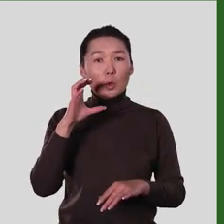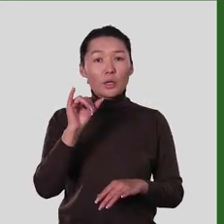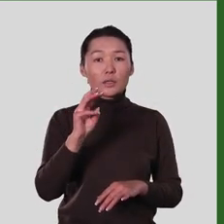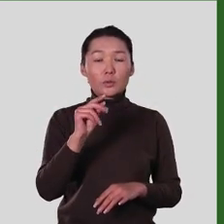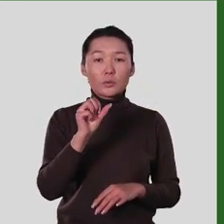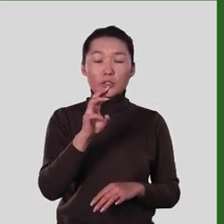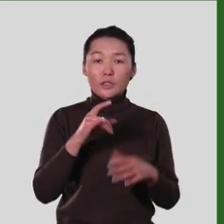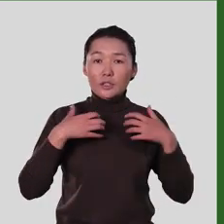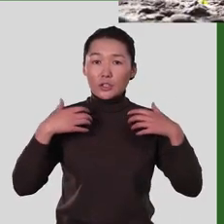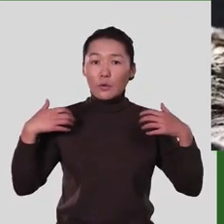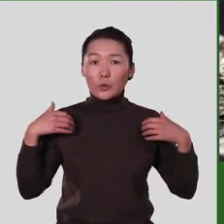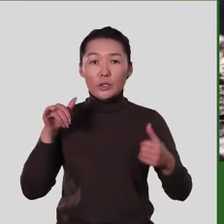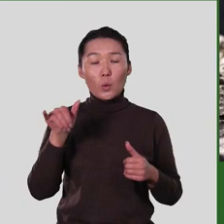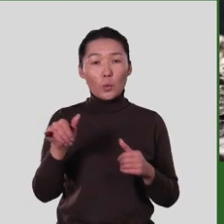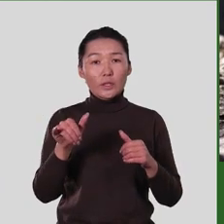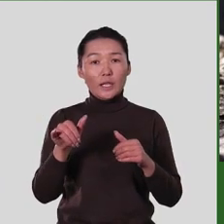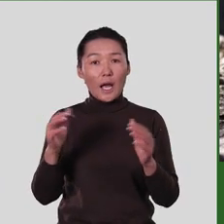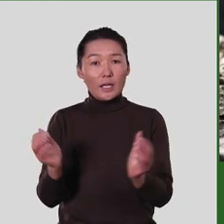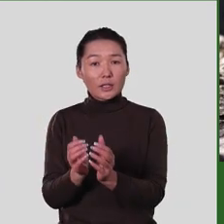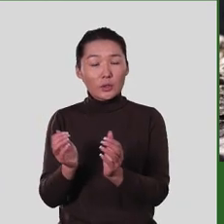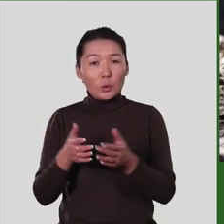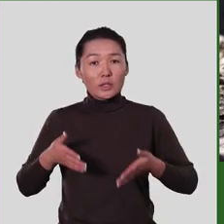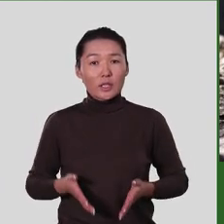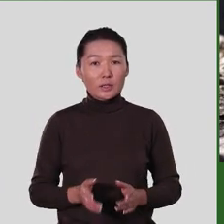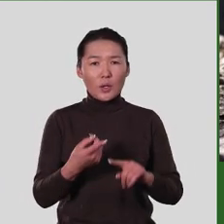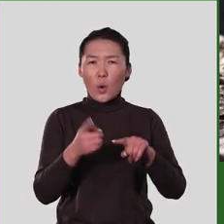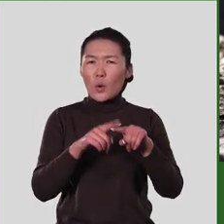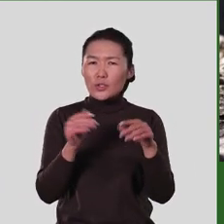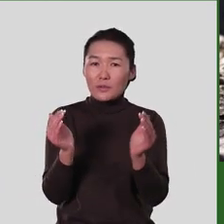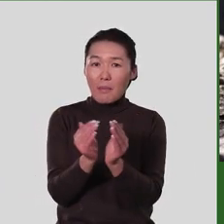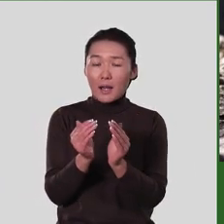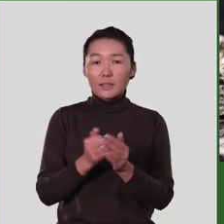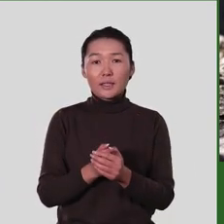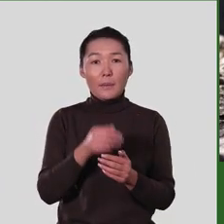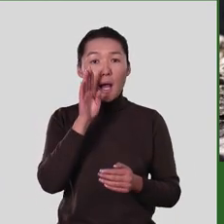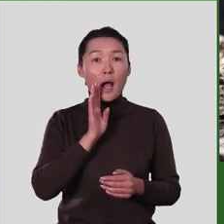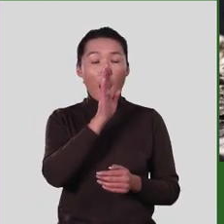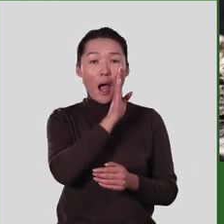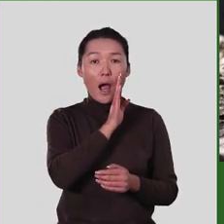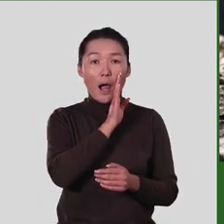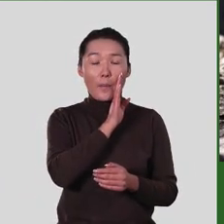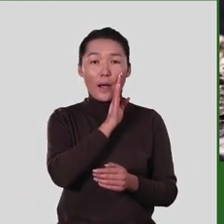животных. У них детеныши рождаются очень маленькими, а мать донашивает их в